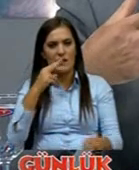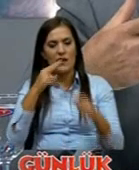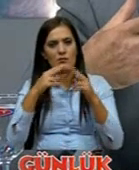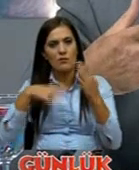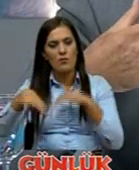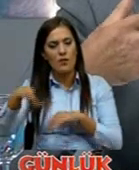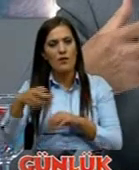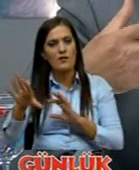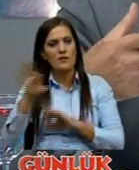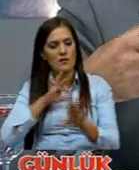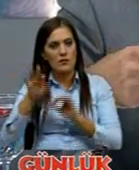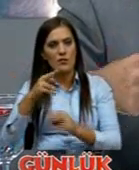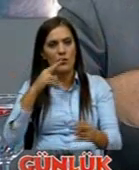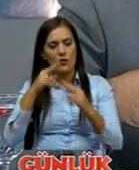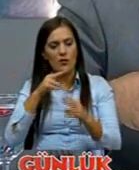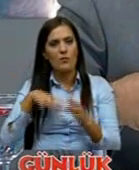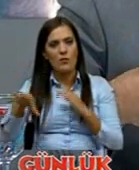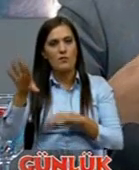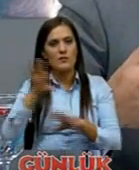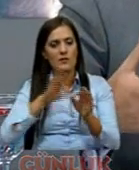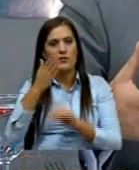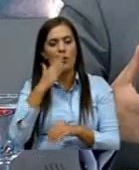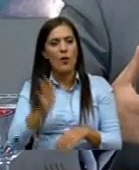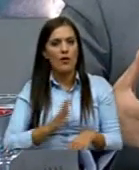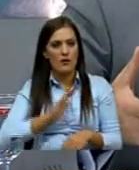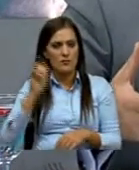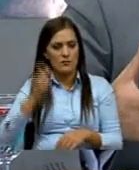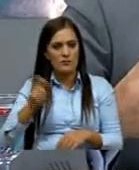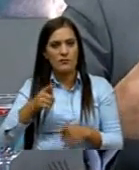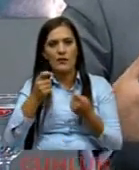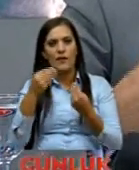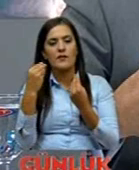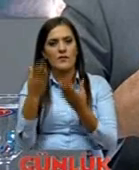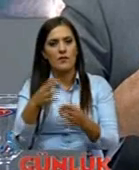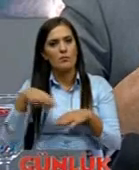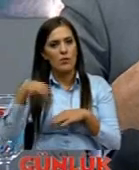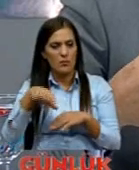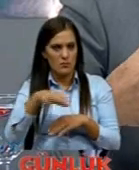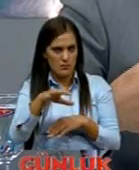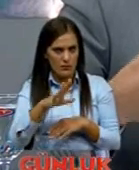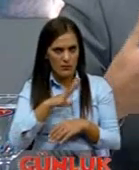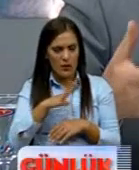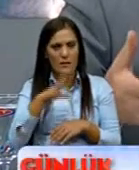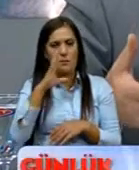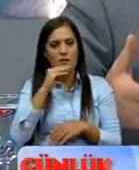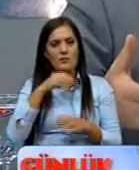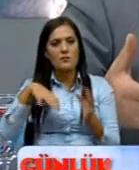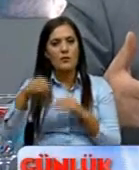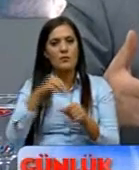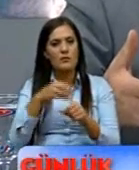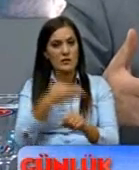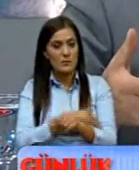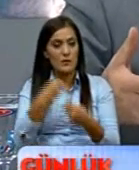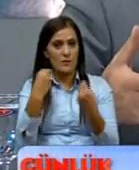restoran bölümünü seçen, lokanta bölümünü seçen talebelerimize ders veren bölümler var. Pastacılık bölümüne